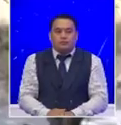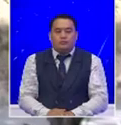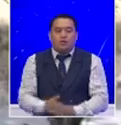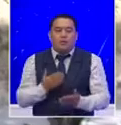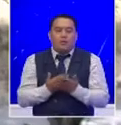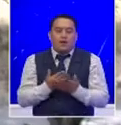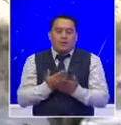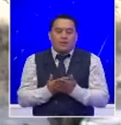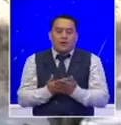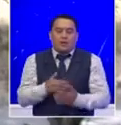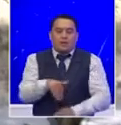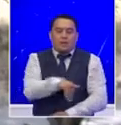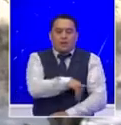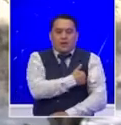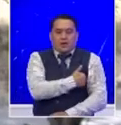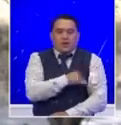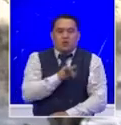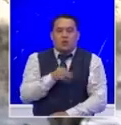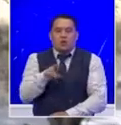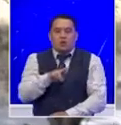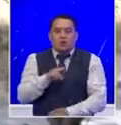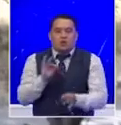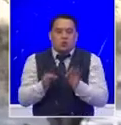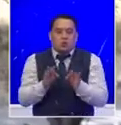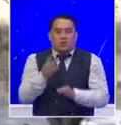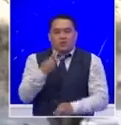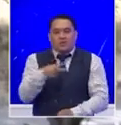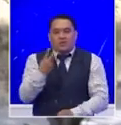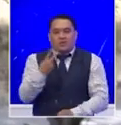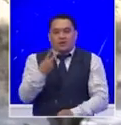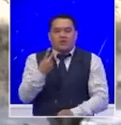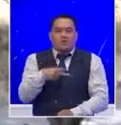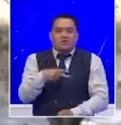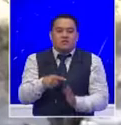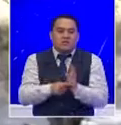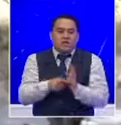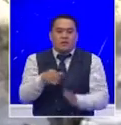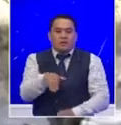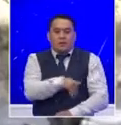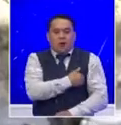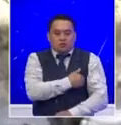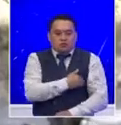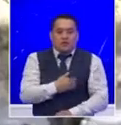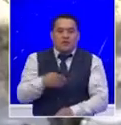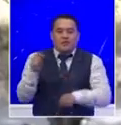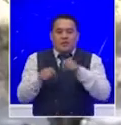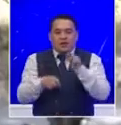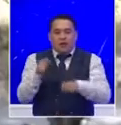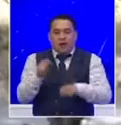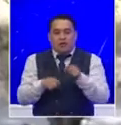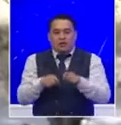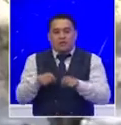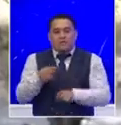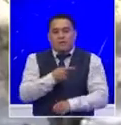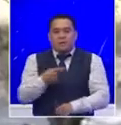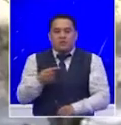средний многолетний температурный фон будет в пределах нормы. Это 22-27 градусов. Осадки в течение месяца